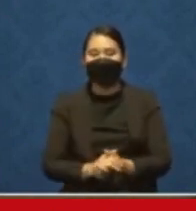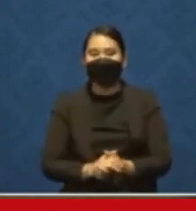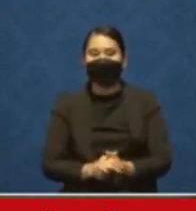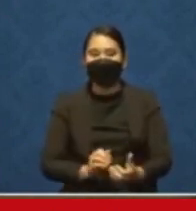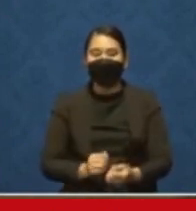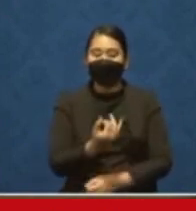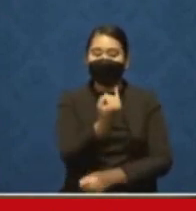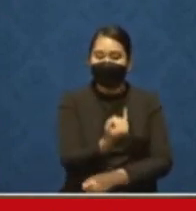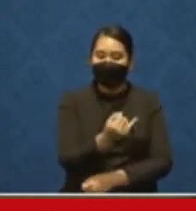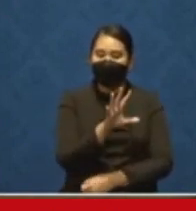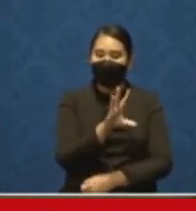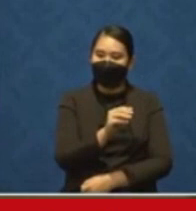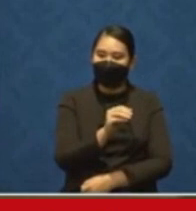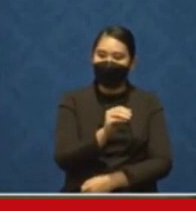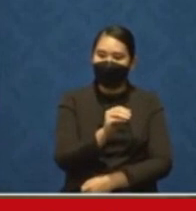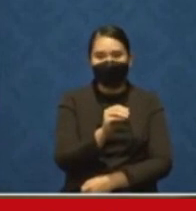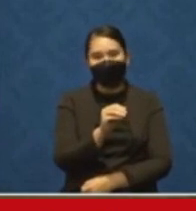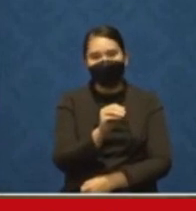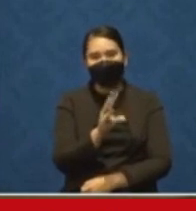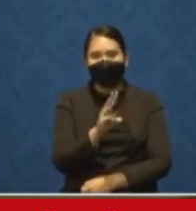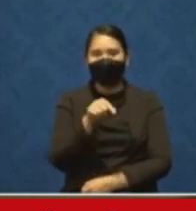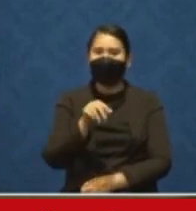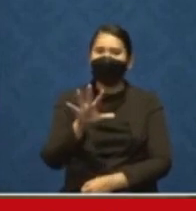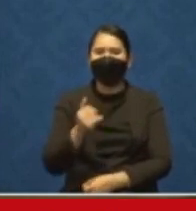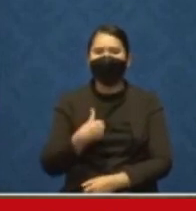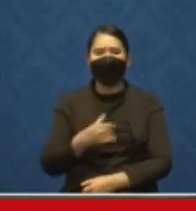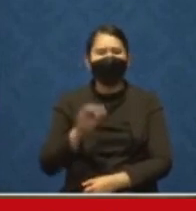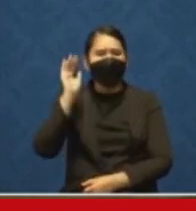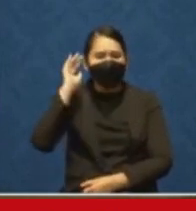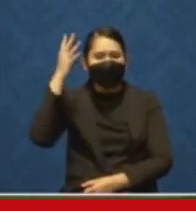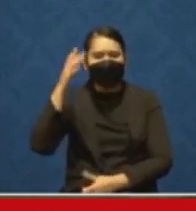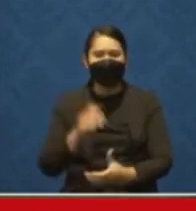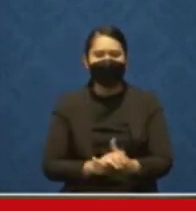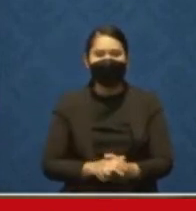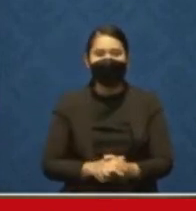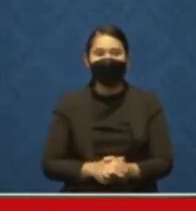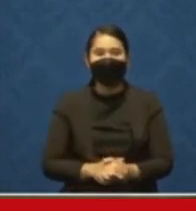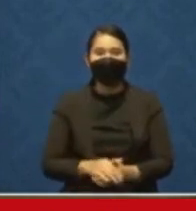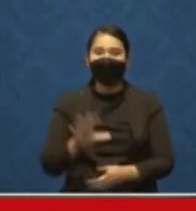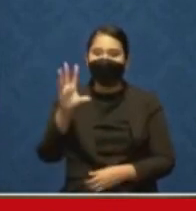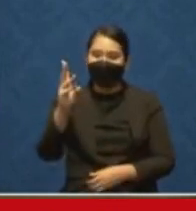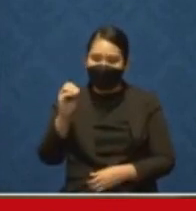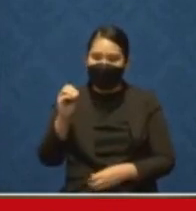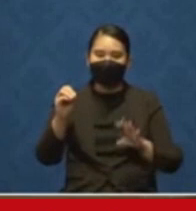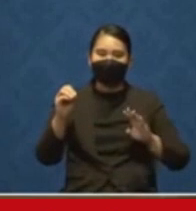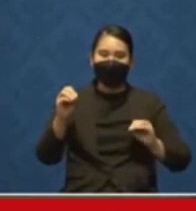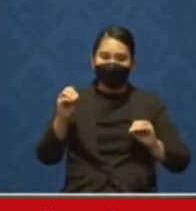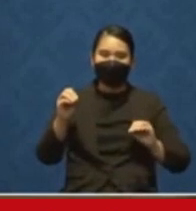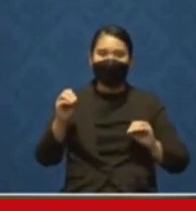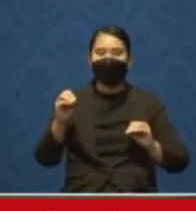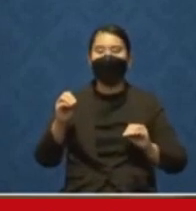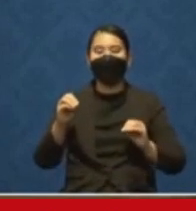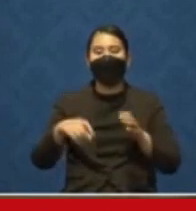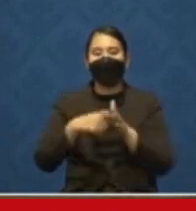miyokoการแพ้ 34ว่าทำไมมันลงเสดอย่างนั้นน่ะโอกาสแพ้มันทำไม66